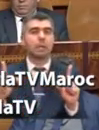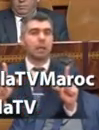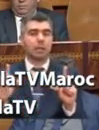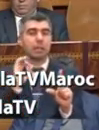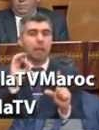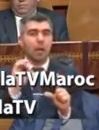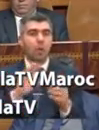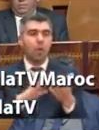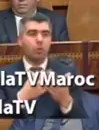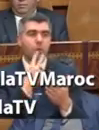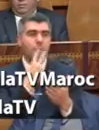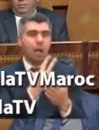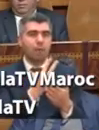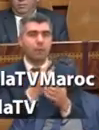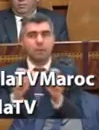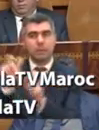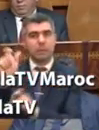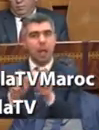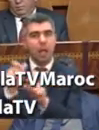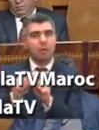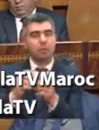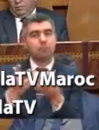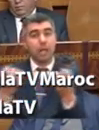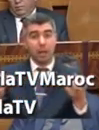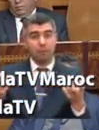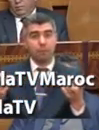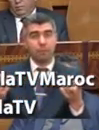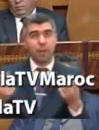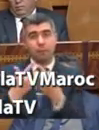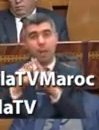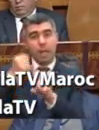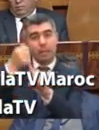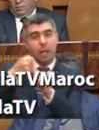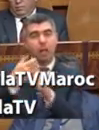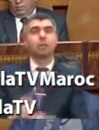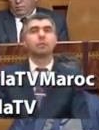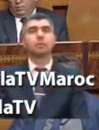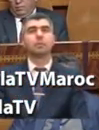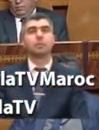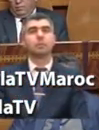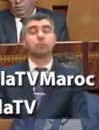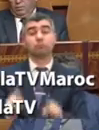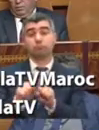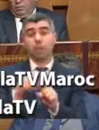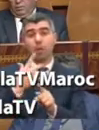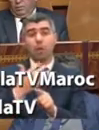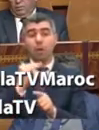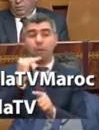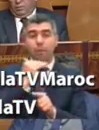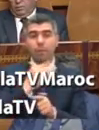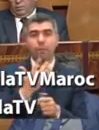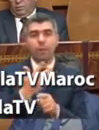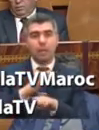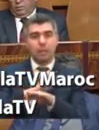التي يعيش فئة عديدة من المجتمع المغربي. هناك عدة مداخل الإصلاح، التفاعل الإيجابي وسرعة البديعة